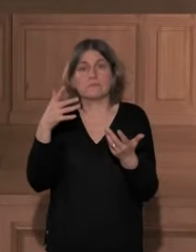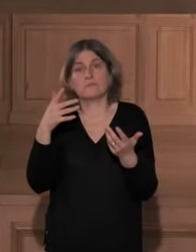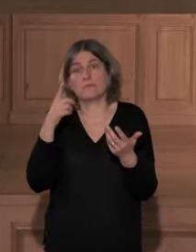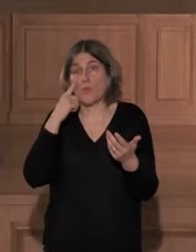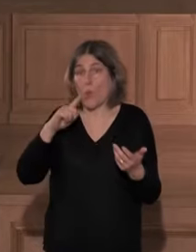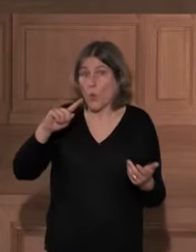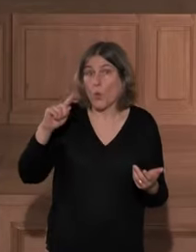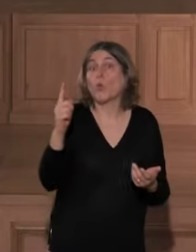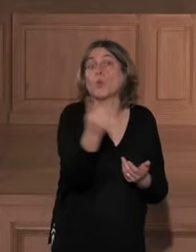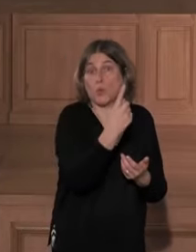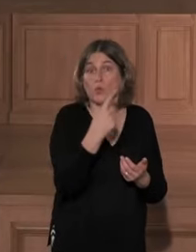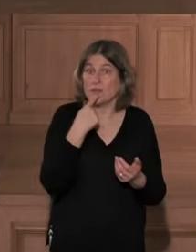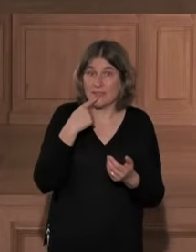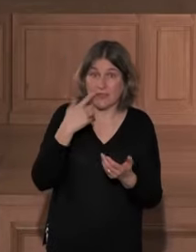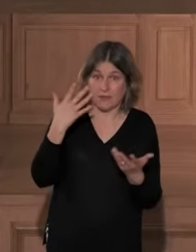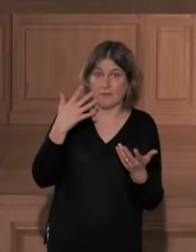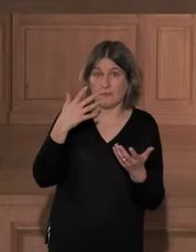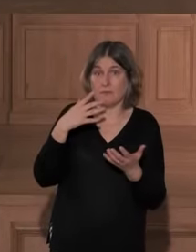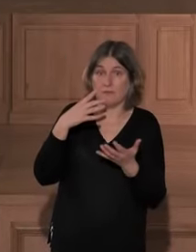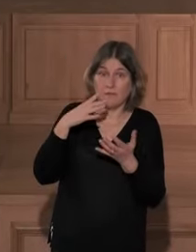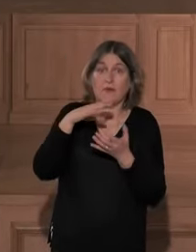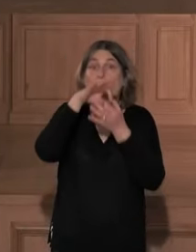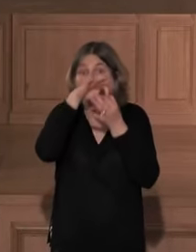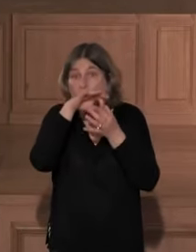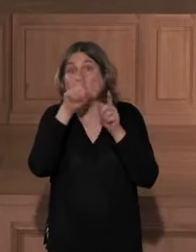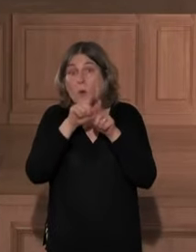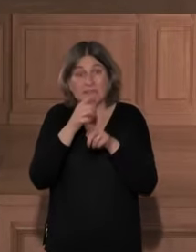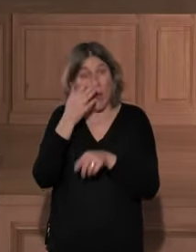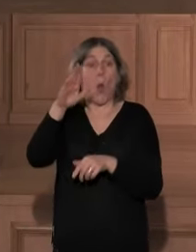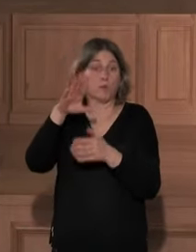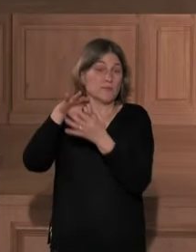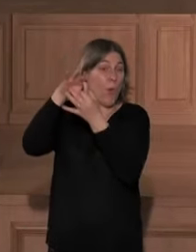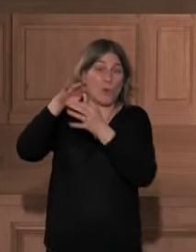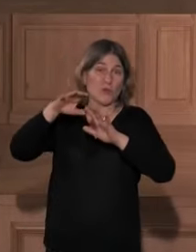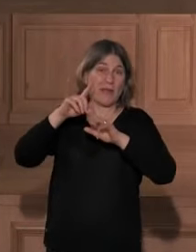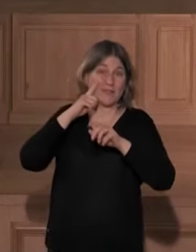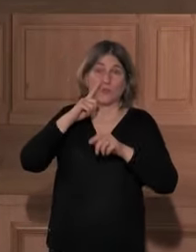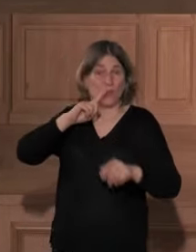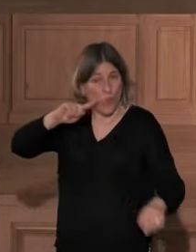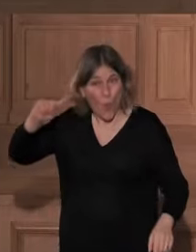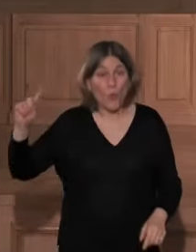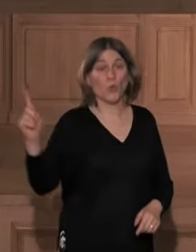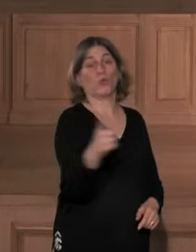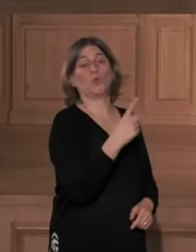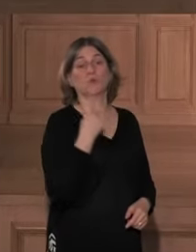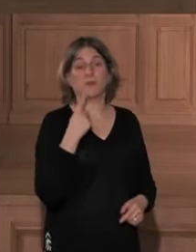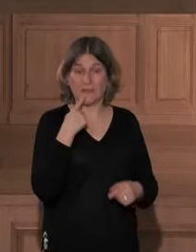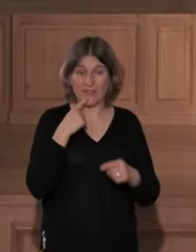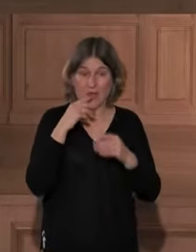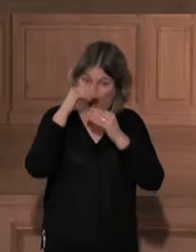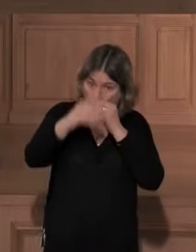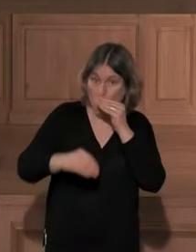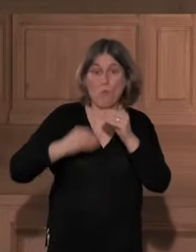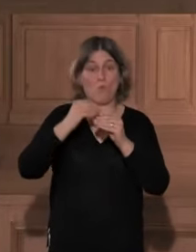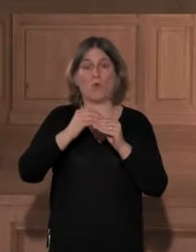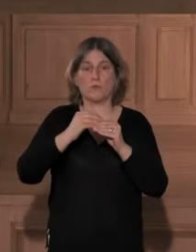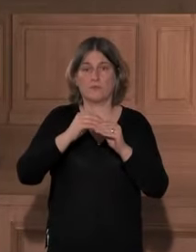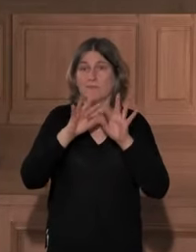tous, c'est les religions compris, les nôtres d'abord, les vôtres aussi, mais à tous, c'est avec tous les terriens, mais on a